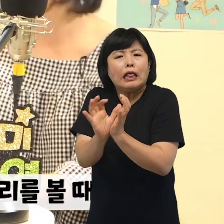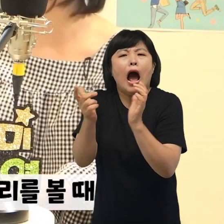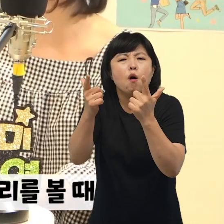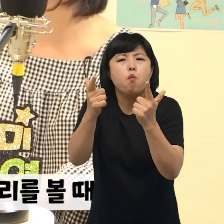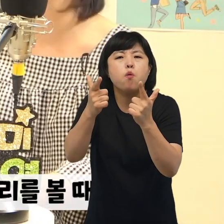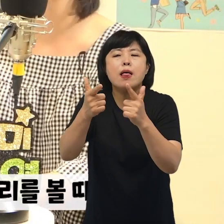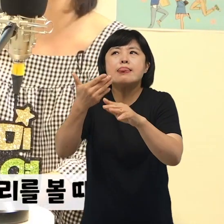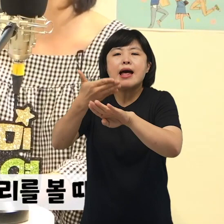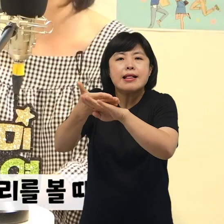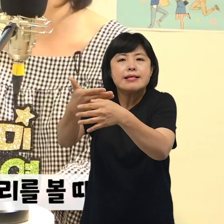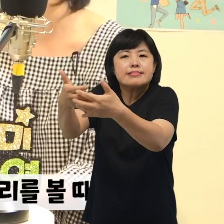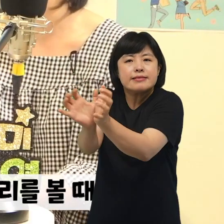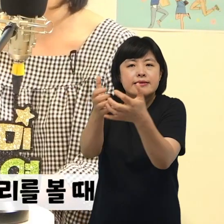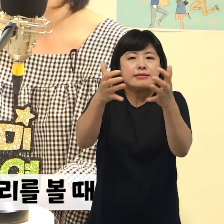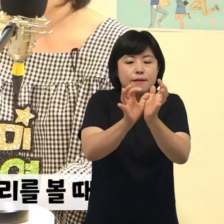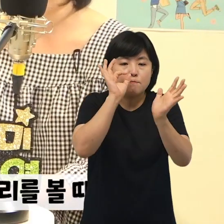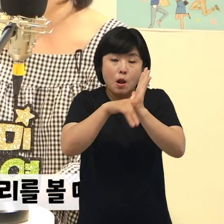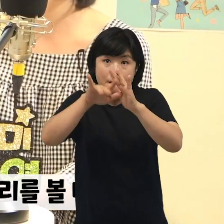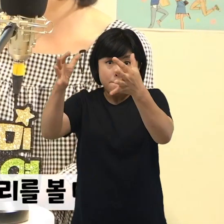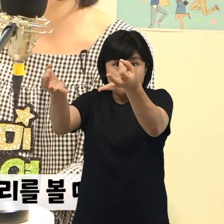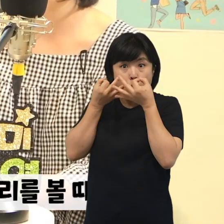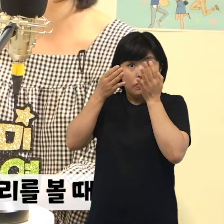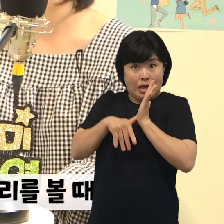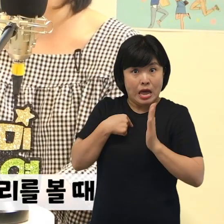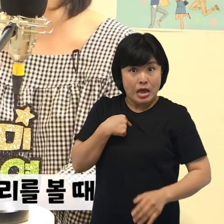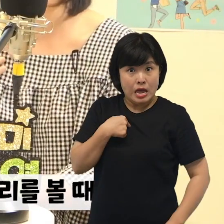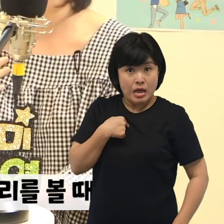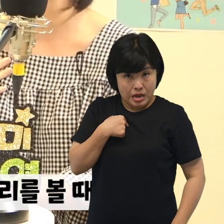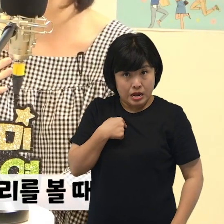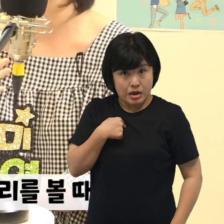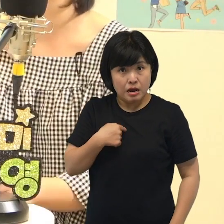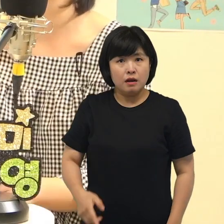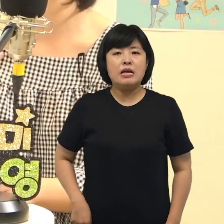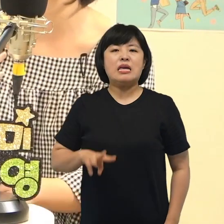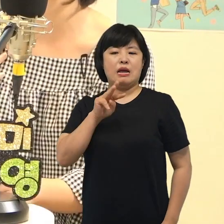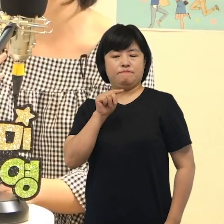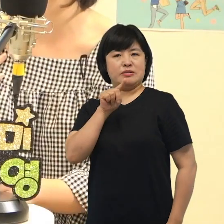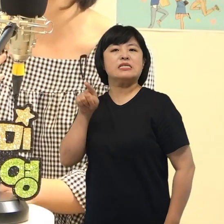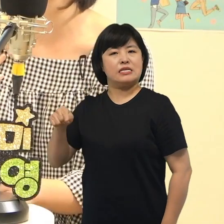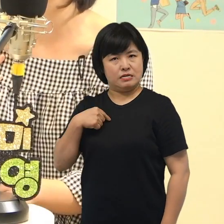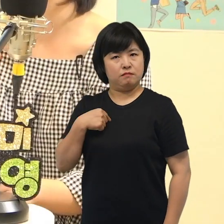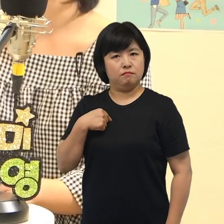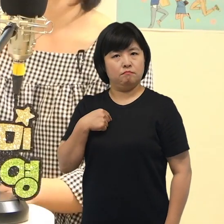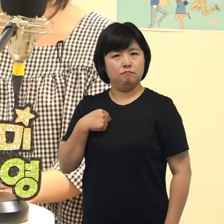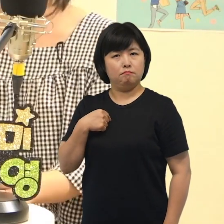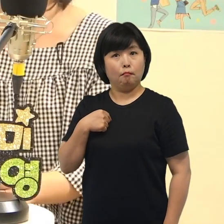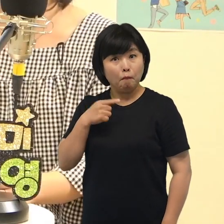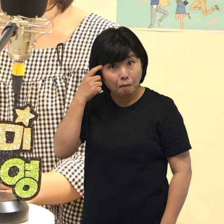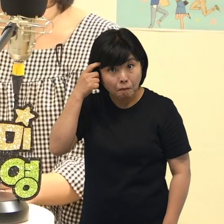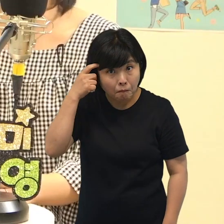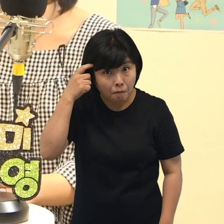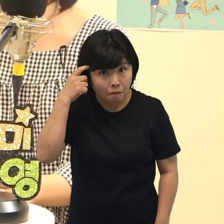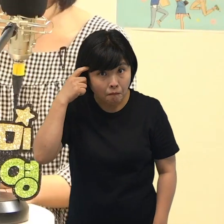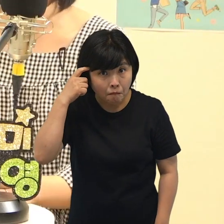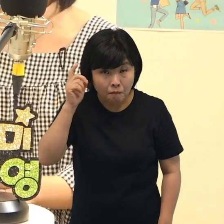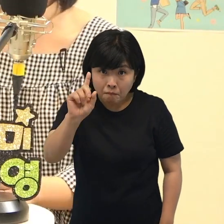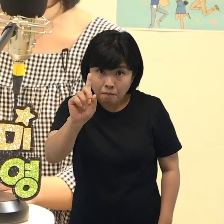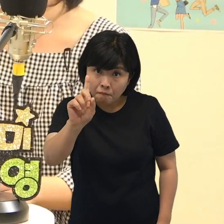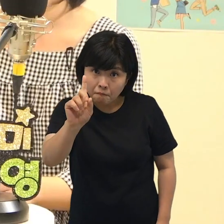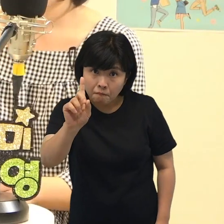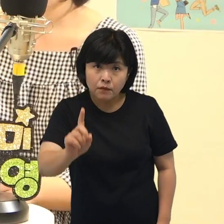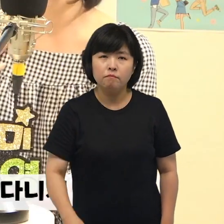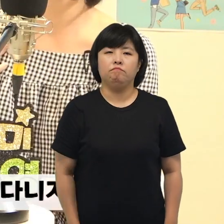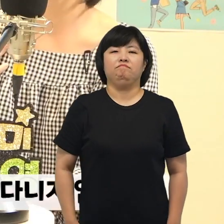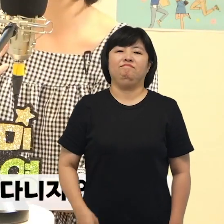부끄러워. 네, 저희 세대가 아니라 이제 다른 세대가 우리를 볼 때 우리가 MZ세대인 거지. 이게 그 이유가